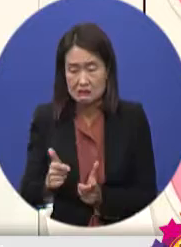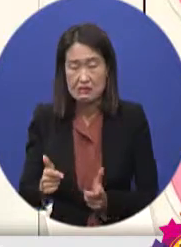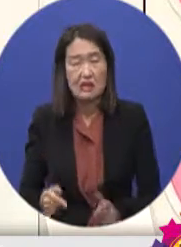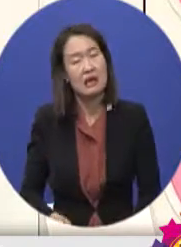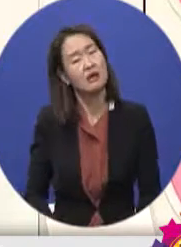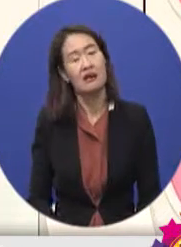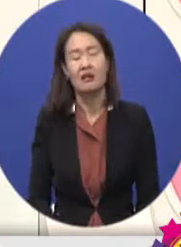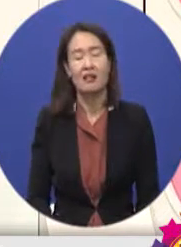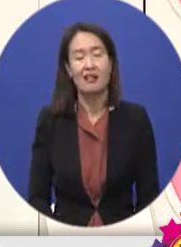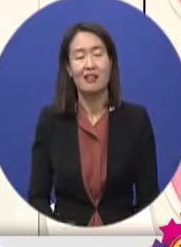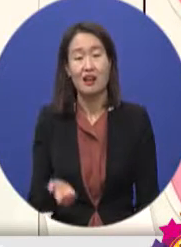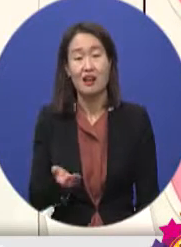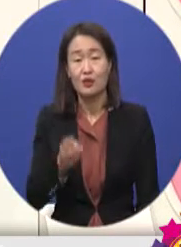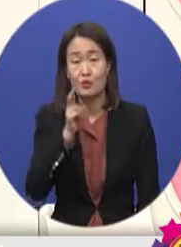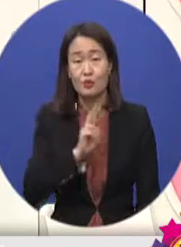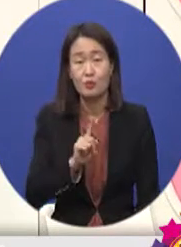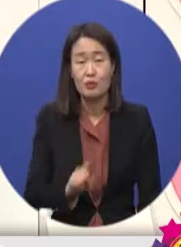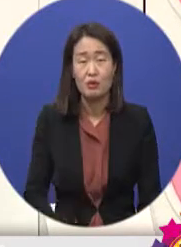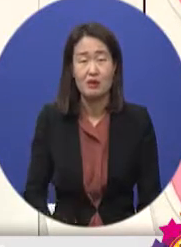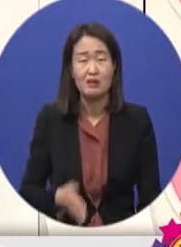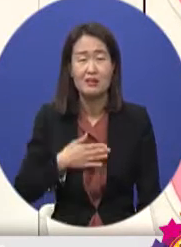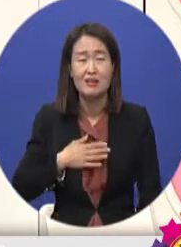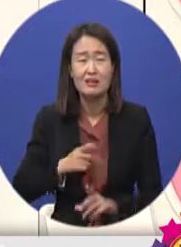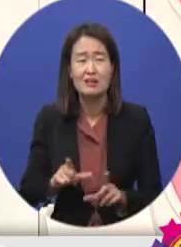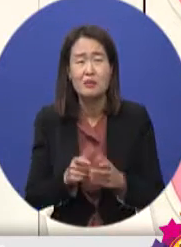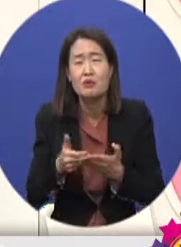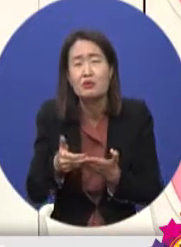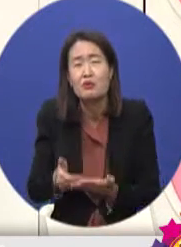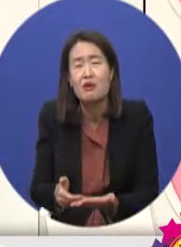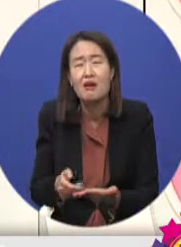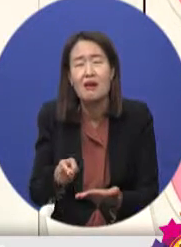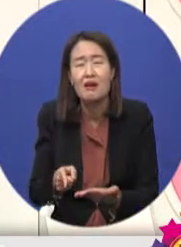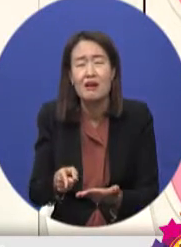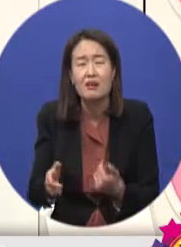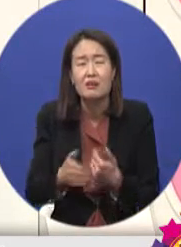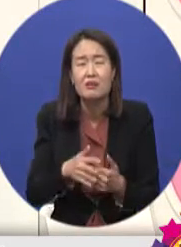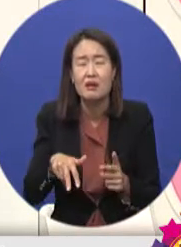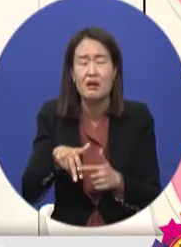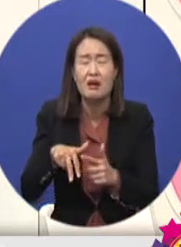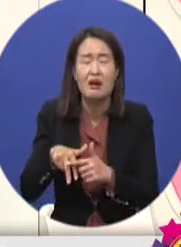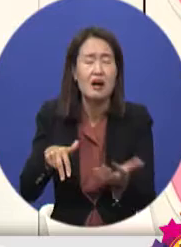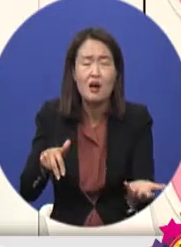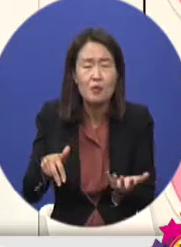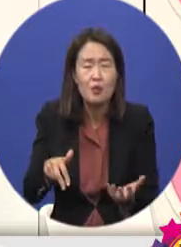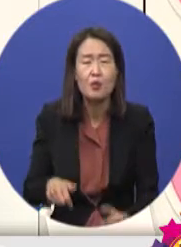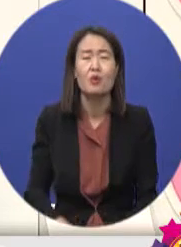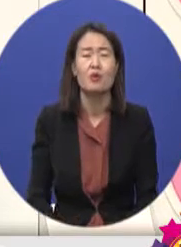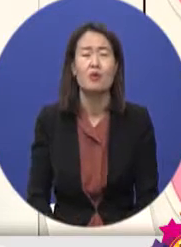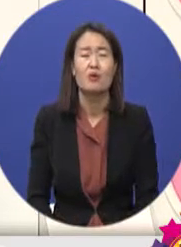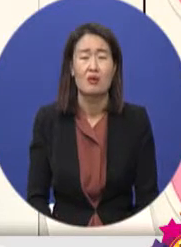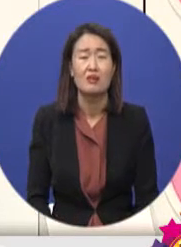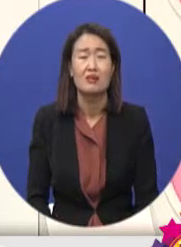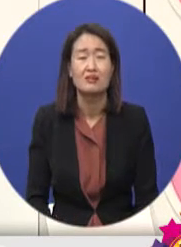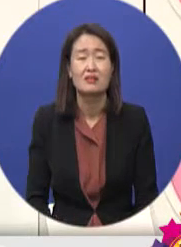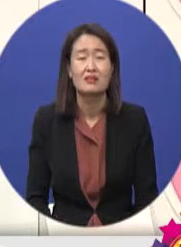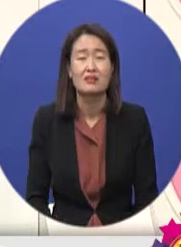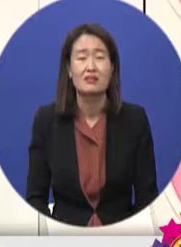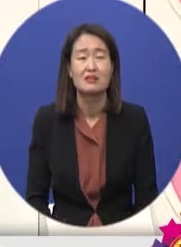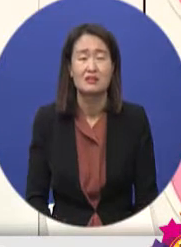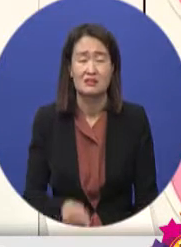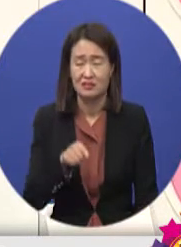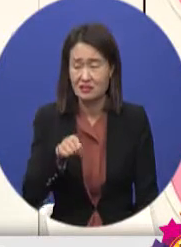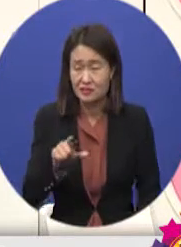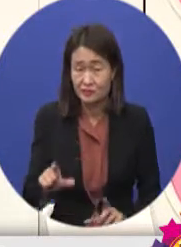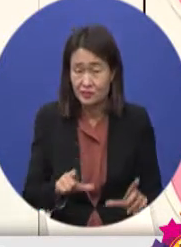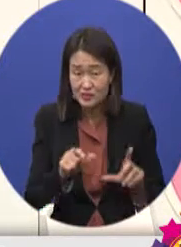막 아까 노래 있잖아요. 뭐 내 삶의 무게가 너무 나가서 뭐 다리도 아프고. 네, 그렇게 사는